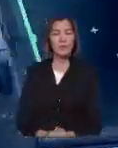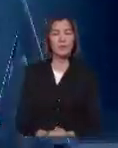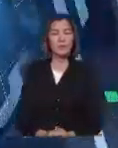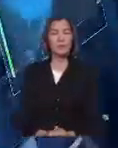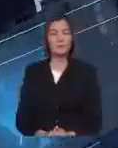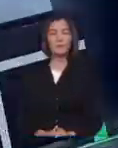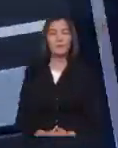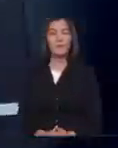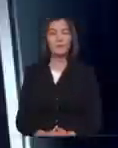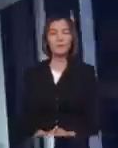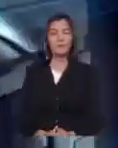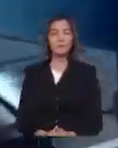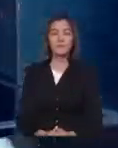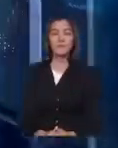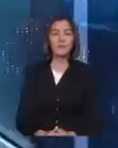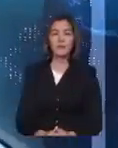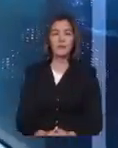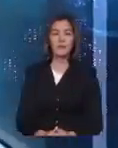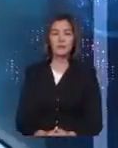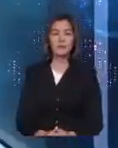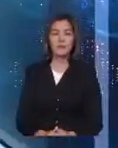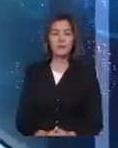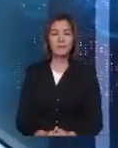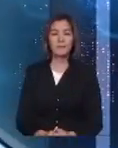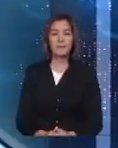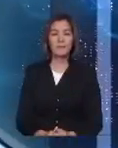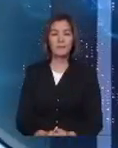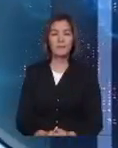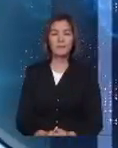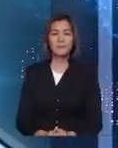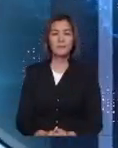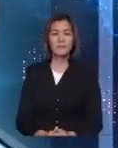Гульмира Тимиргалиева, Еркебулан Жакабаев, Женис Абдрешев, телерадиокомпания ЖТСУ.